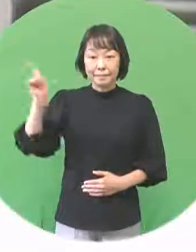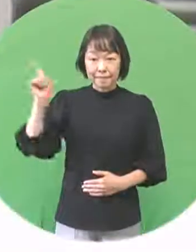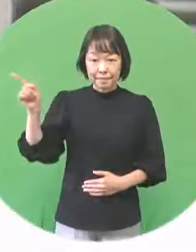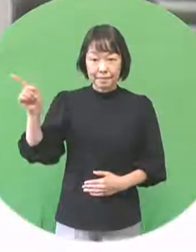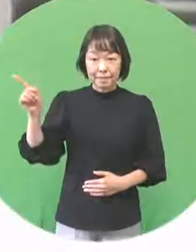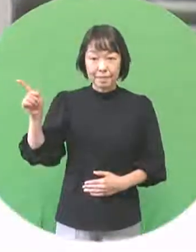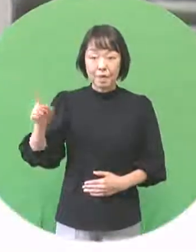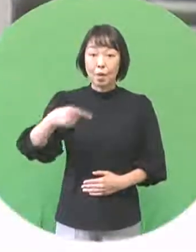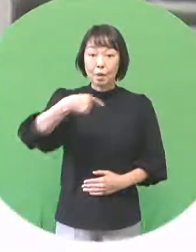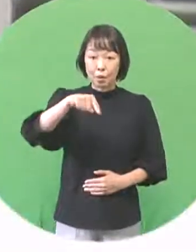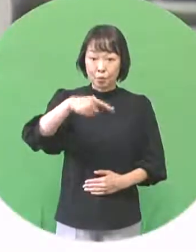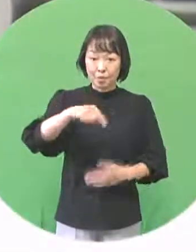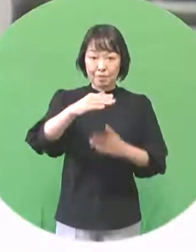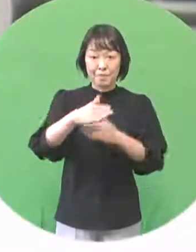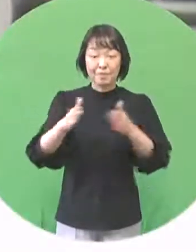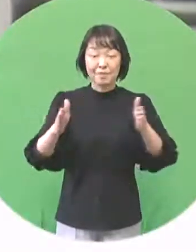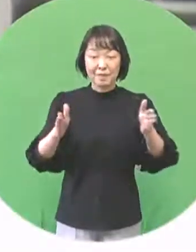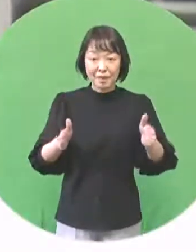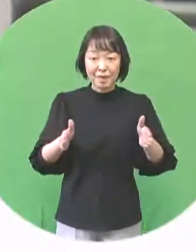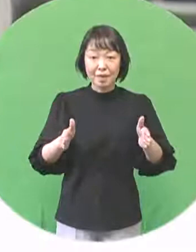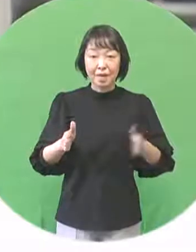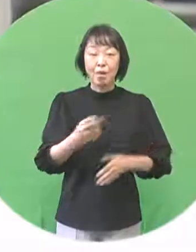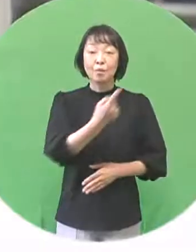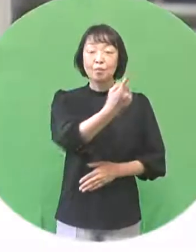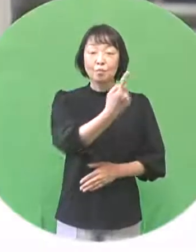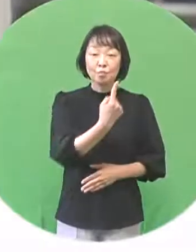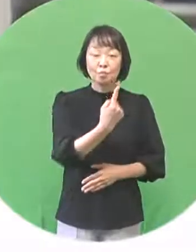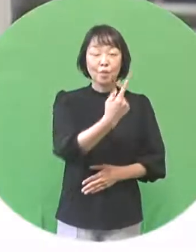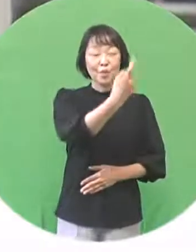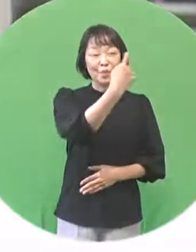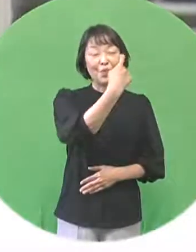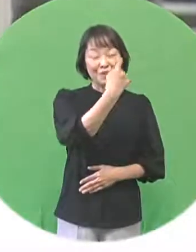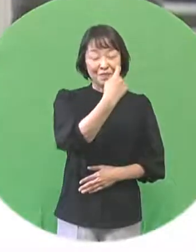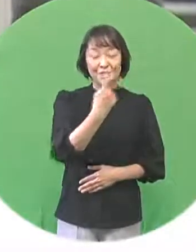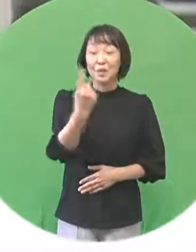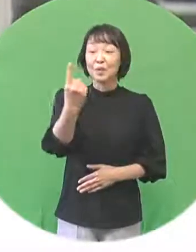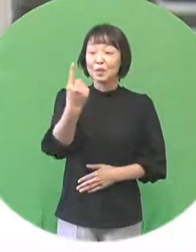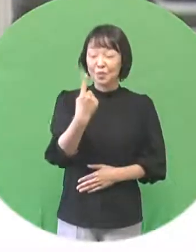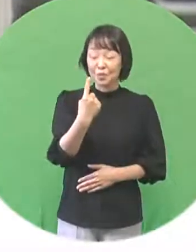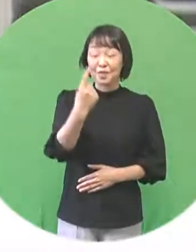この教室はとてもすごいと思います。